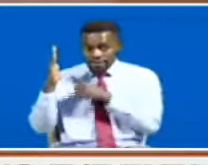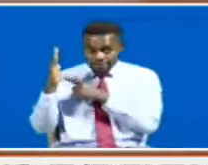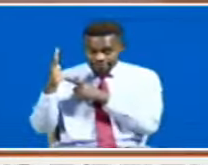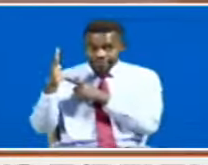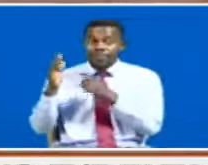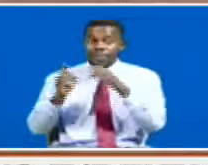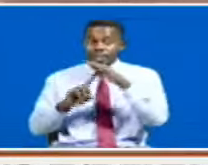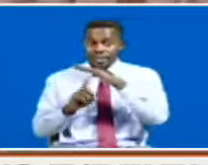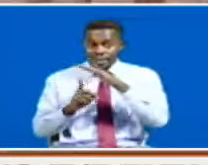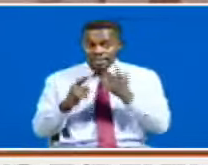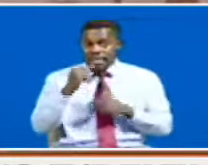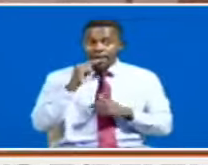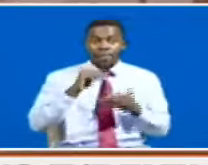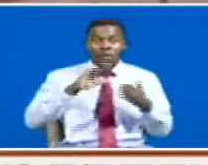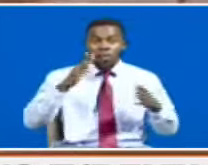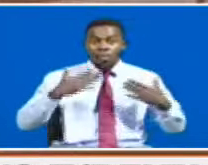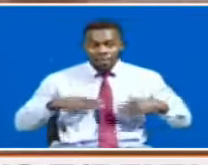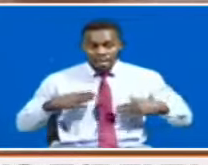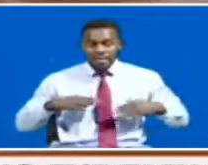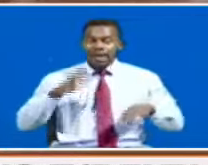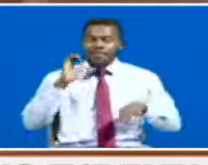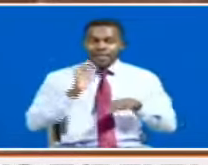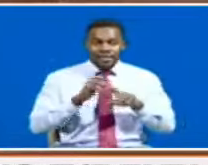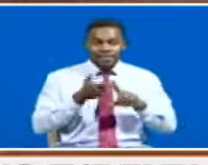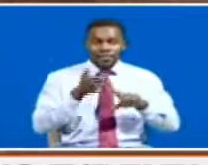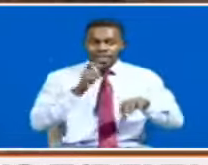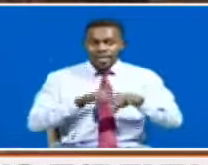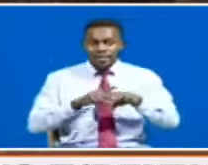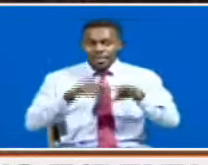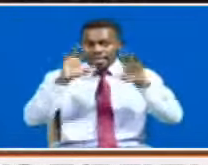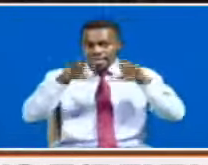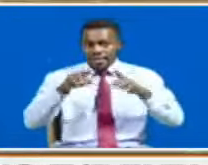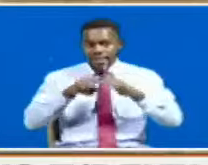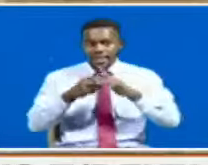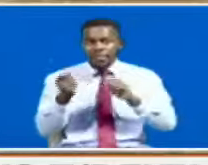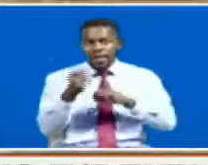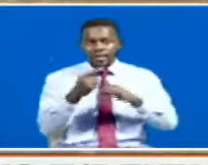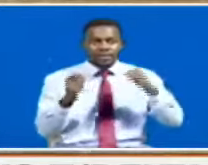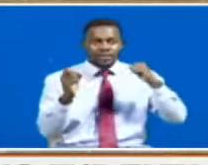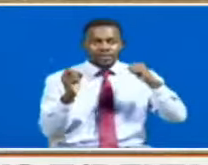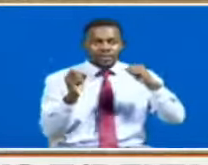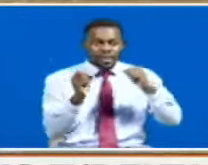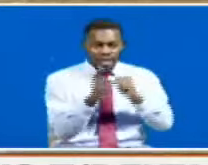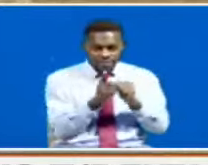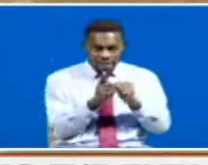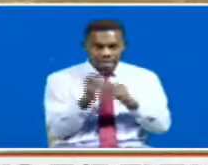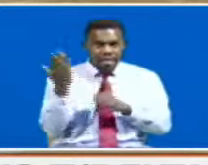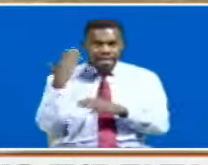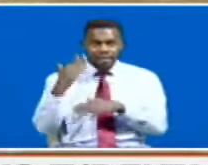Tana River tangu mvua ya mafuriko ianze kunyesha Novemba mwaka jana. Pia makazi